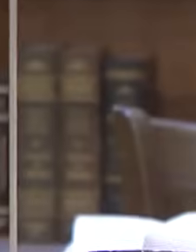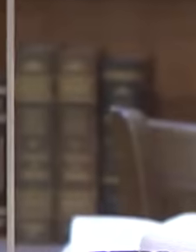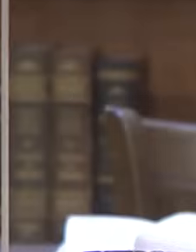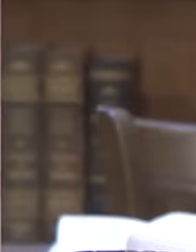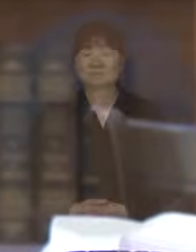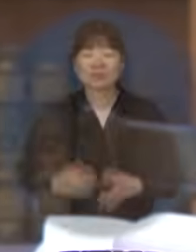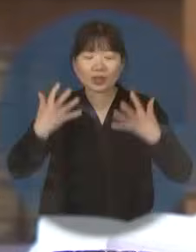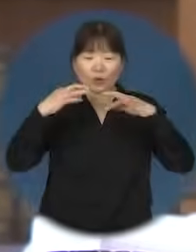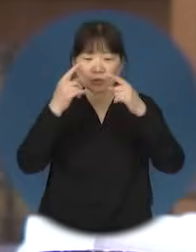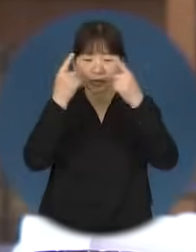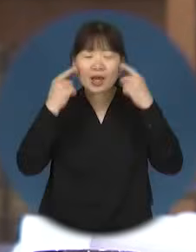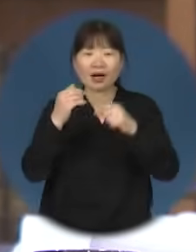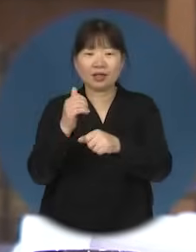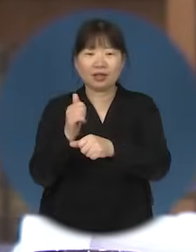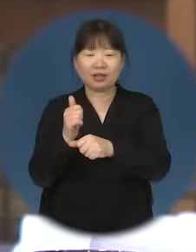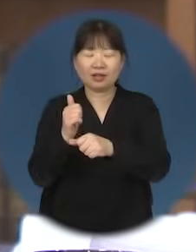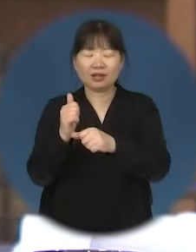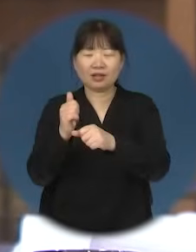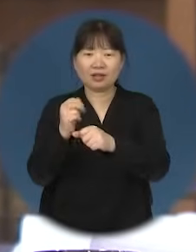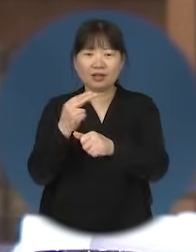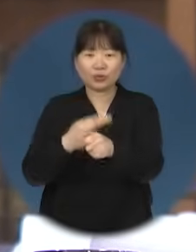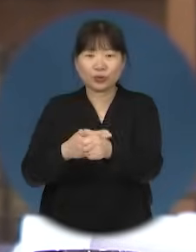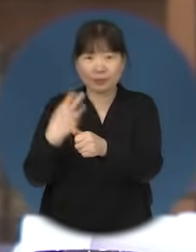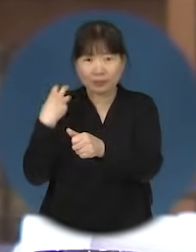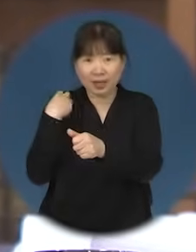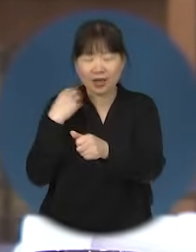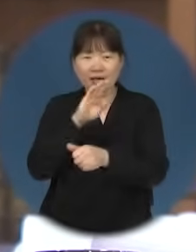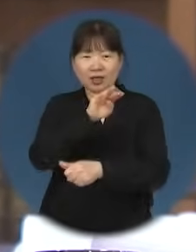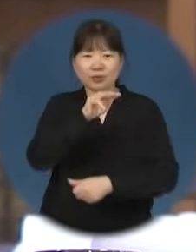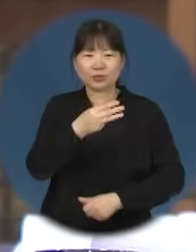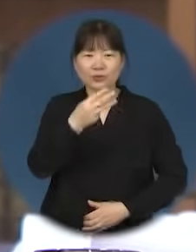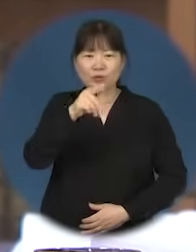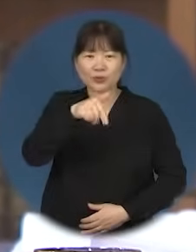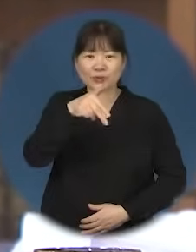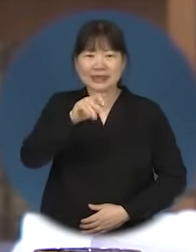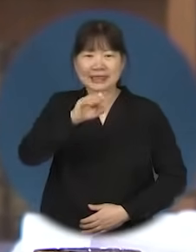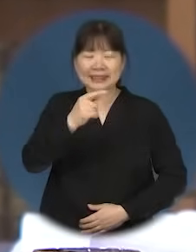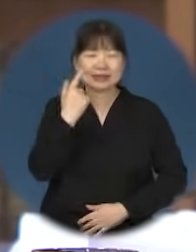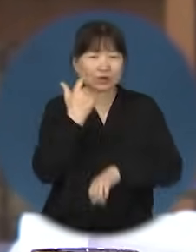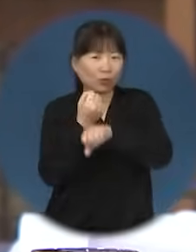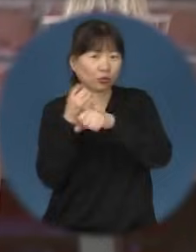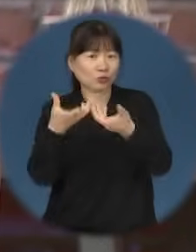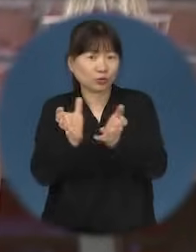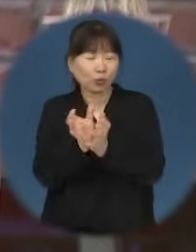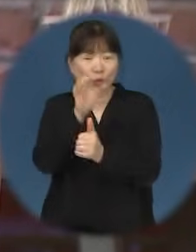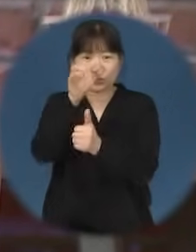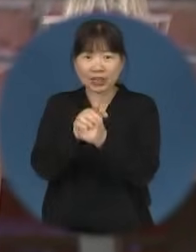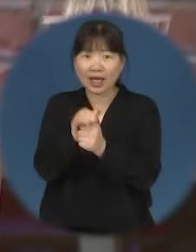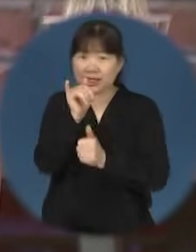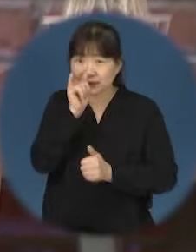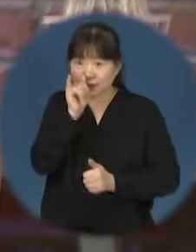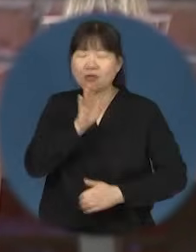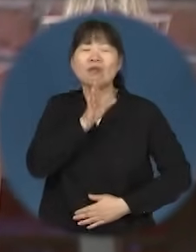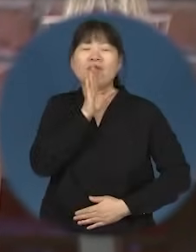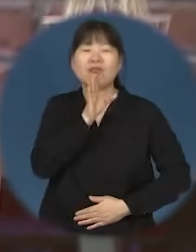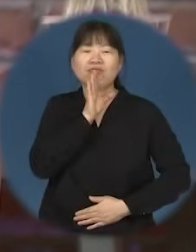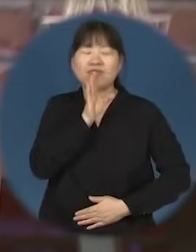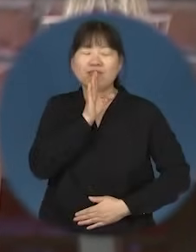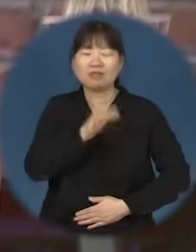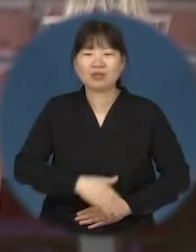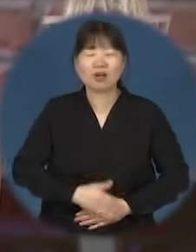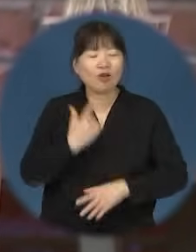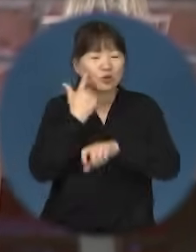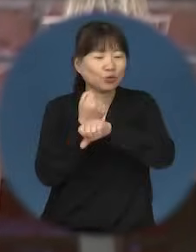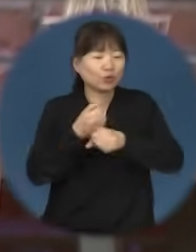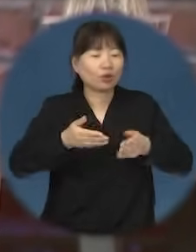지금 고려대학에 계시고, 예. 아예 블록체인 연구소까지 소장을 지금 맡고 계시더라고요. 예, 만들었습니다. 그